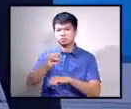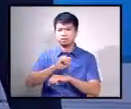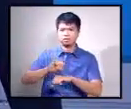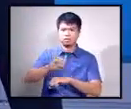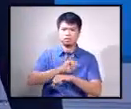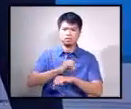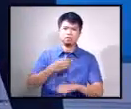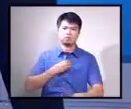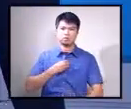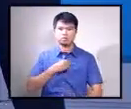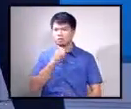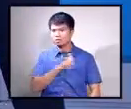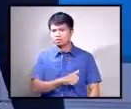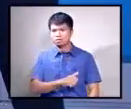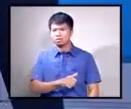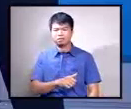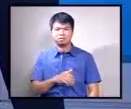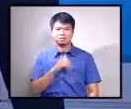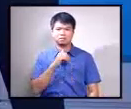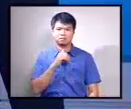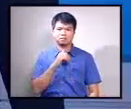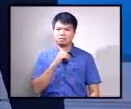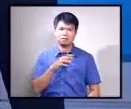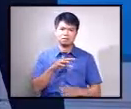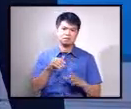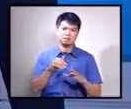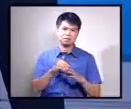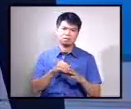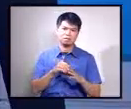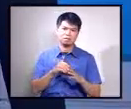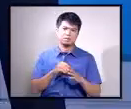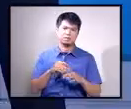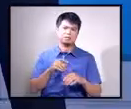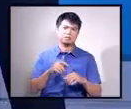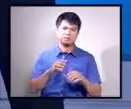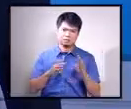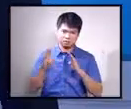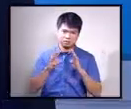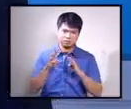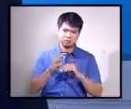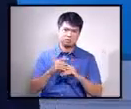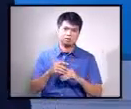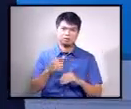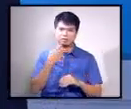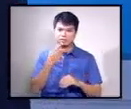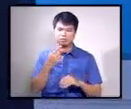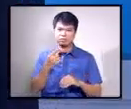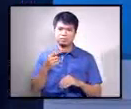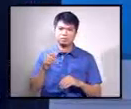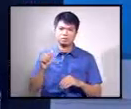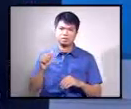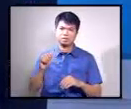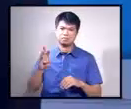may-ari nito. Hindi po. Hindi nga nanghihimasok ang Arbitral Court sa sovereignty or territorial issues. Ang sinabi lamang ng Arbitral Court,